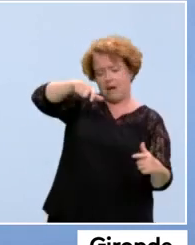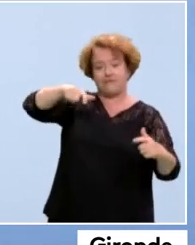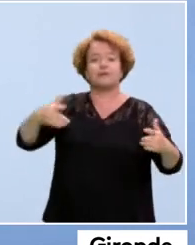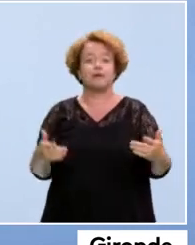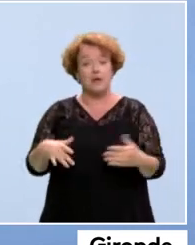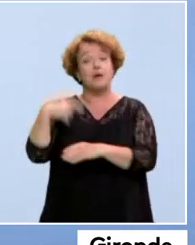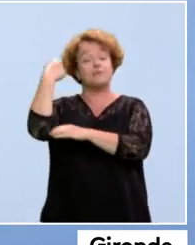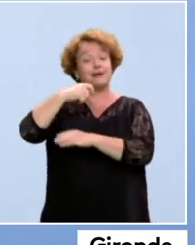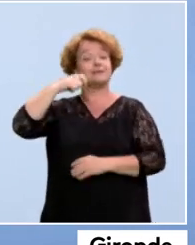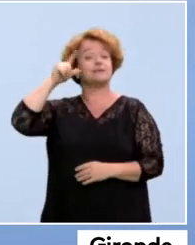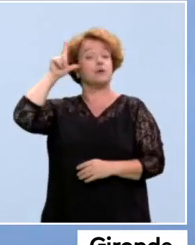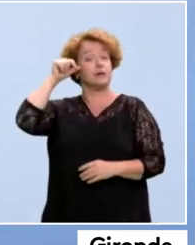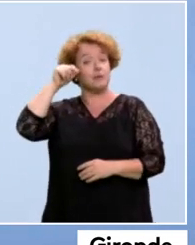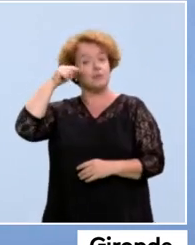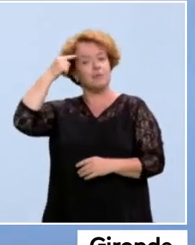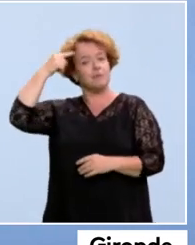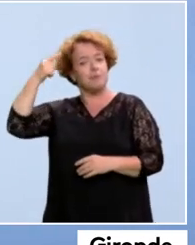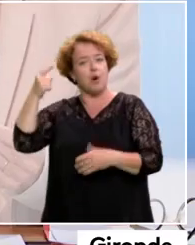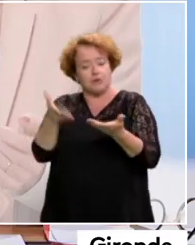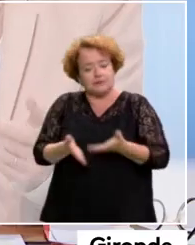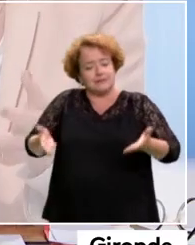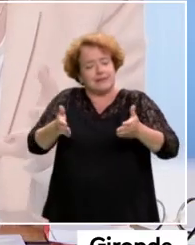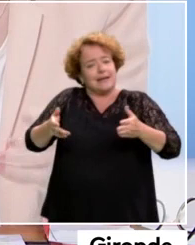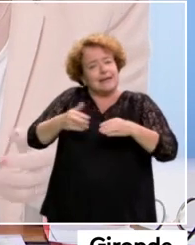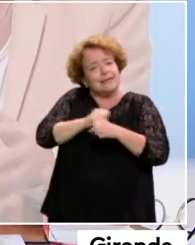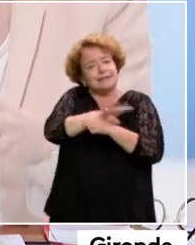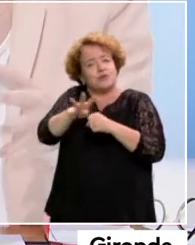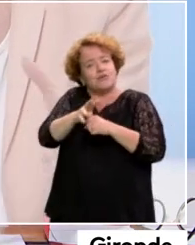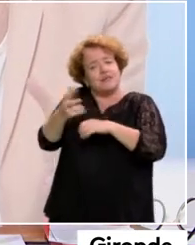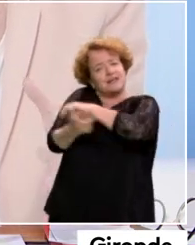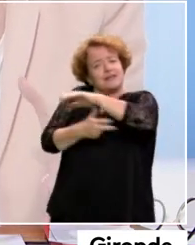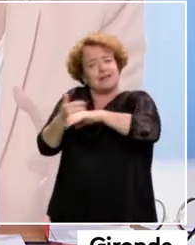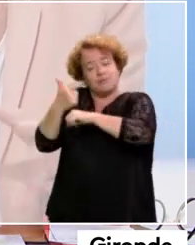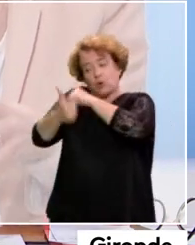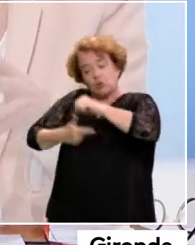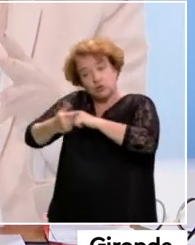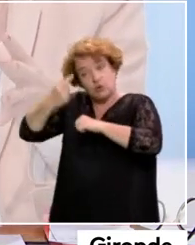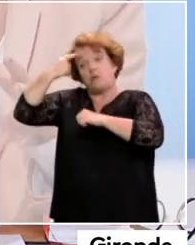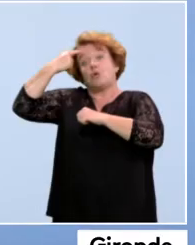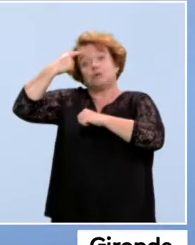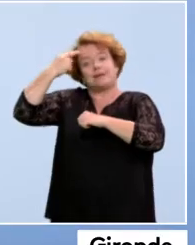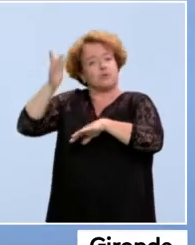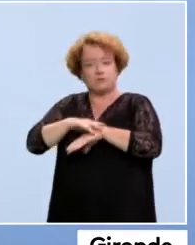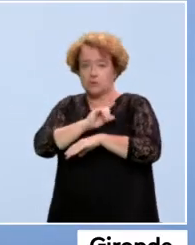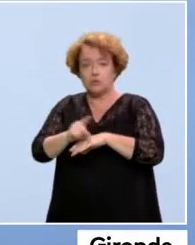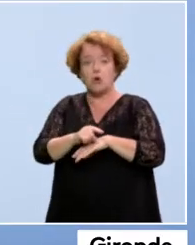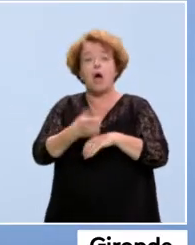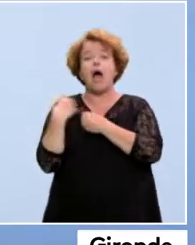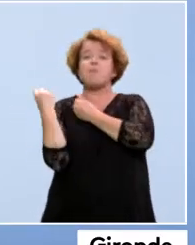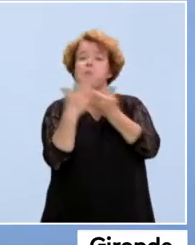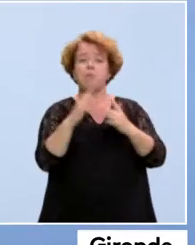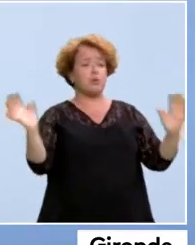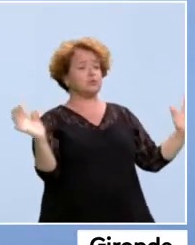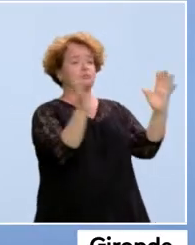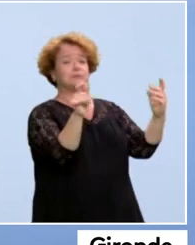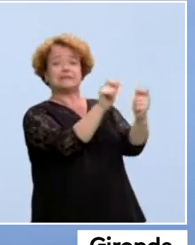la République en prendrait contre suite à la crise sanitaire que nous avons que nous venons de passer absolument pas le Ségur est un échec ce qu'il faut faire